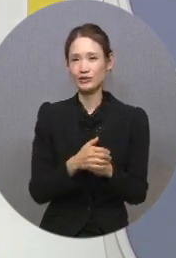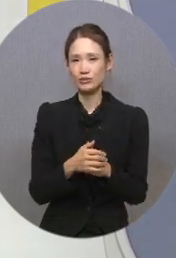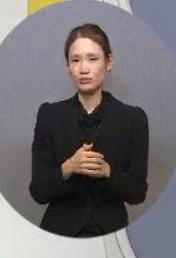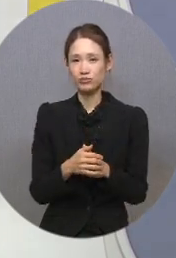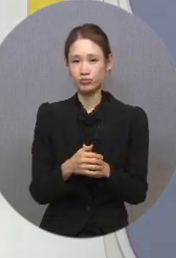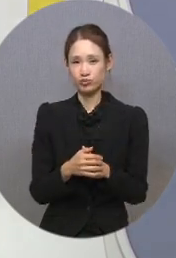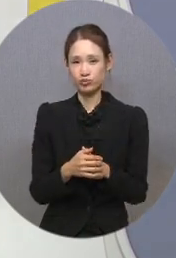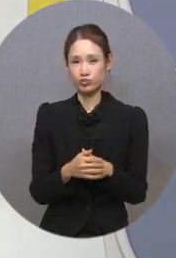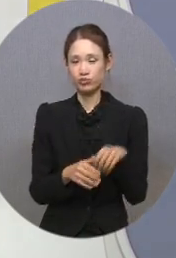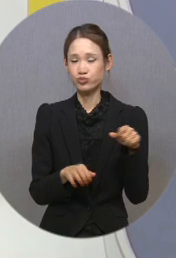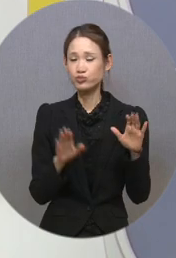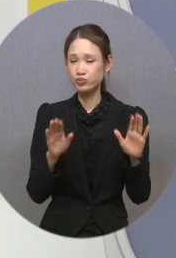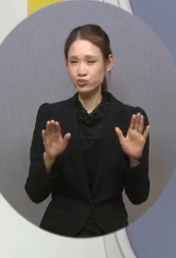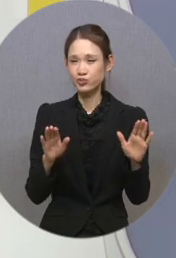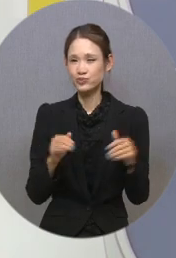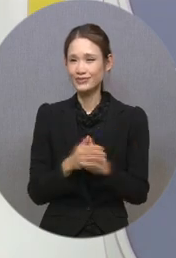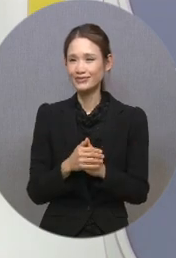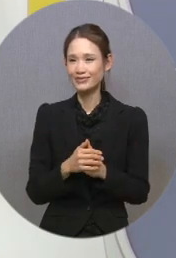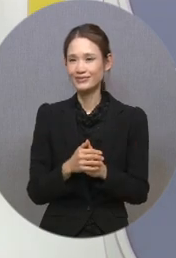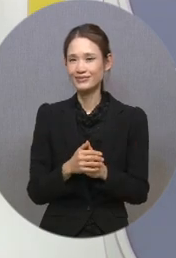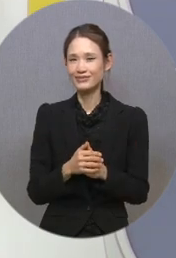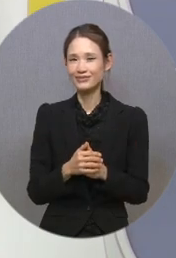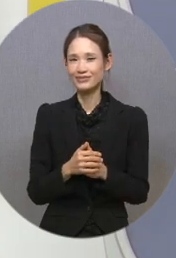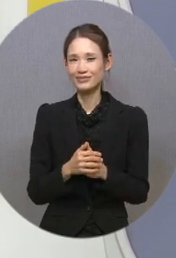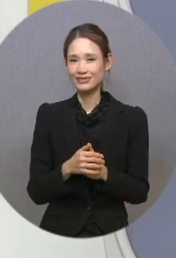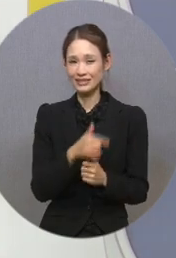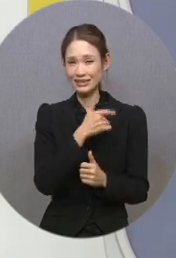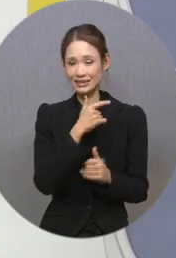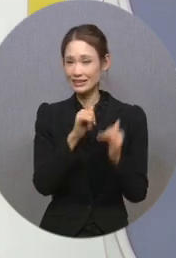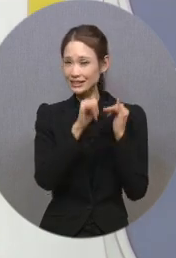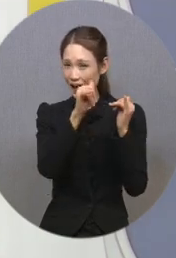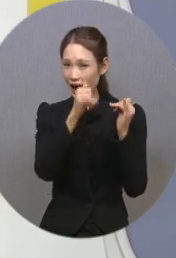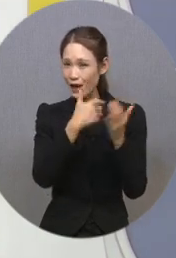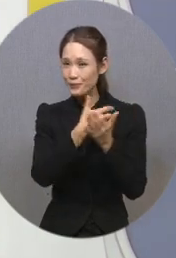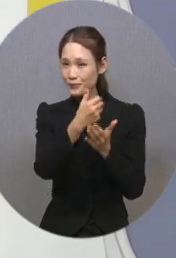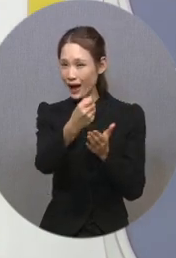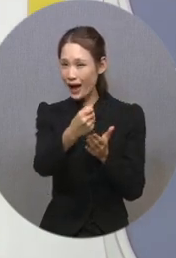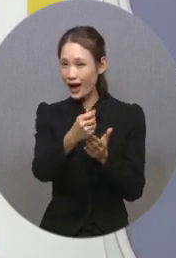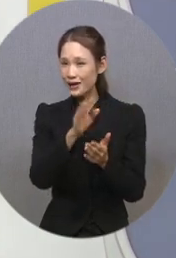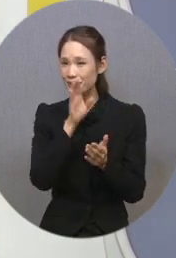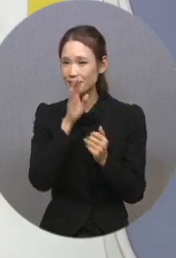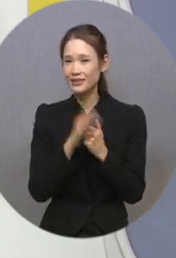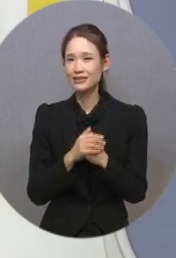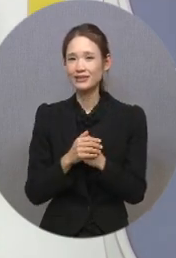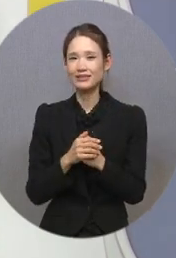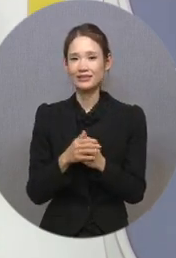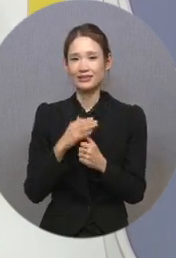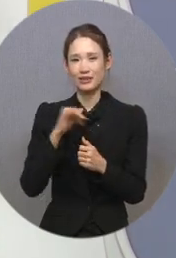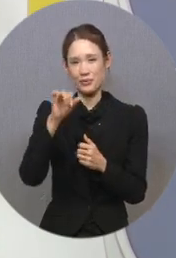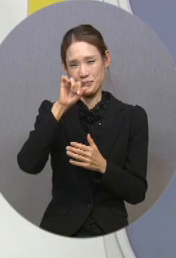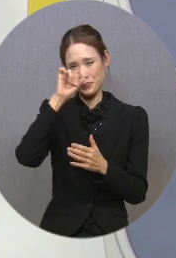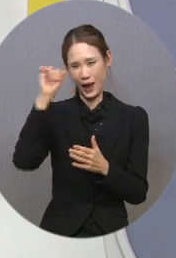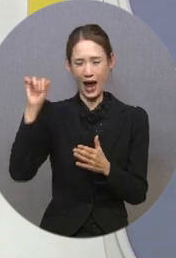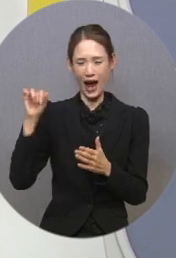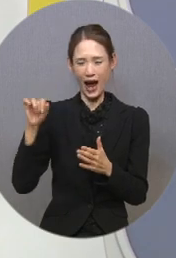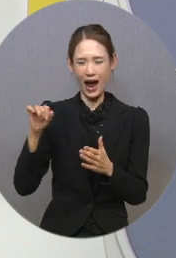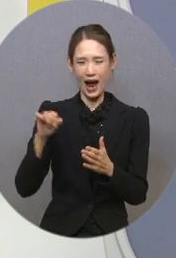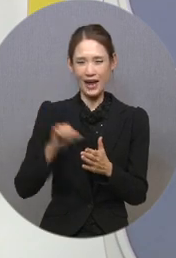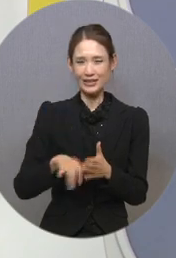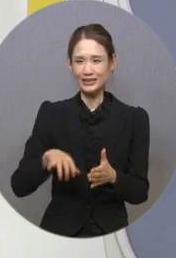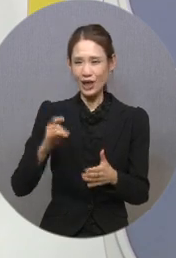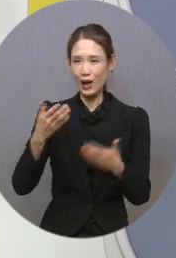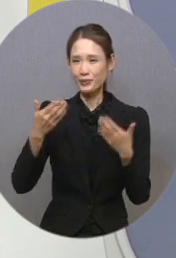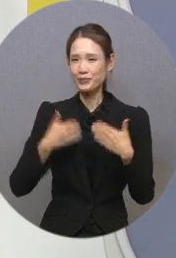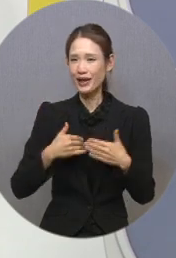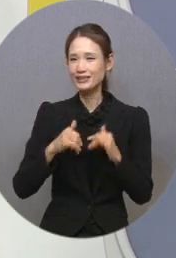네. 아, 그리고 저기 이번에 네. 우리 김정현 씨도 진짜 큰 상을 받았다고 하던데요. 아, 뭐 제 평생 정말 처음 받아본